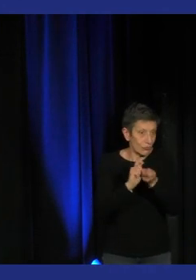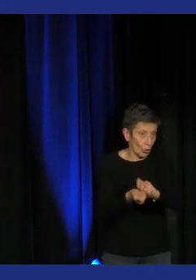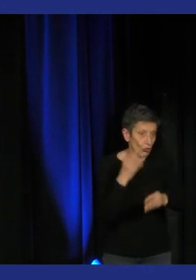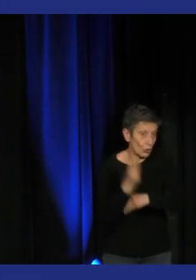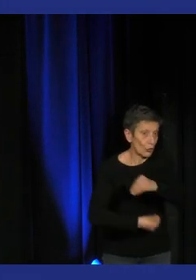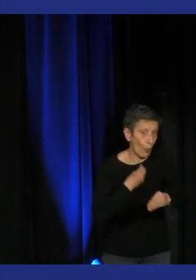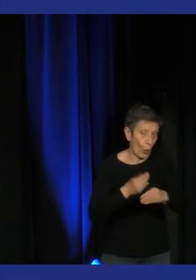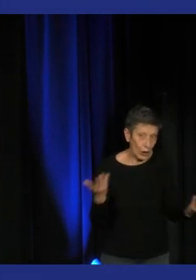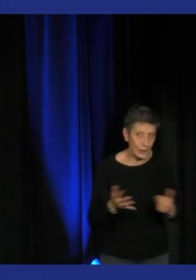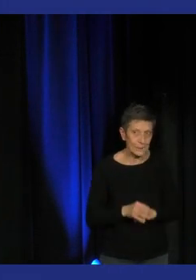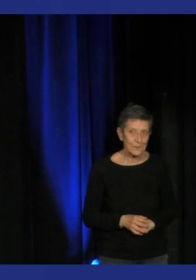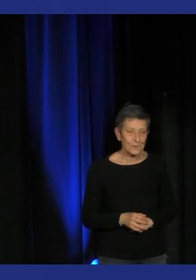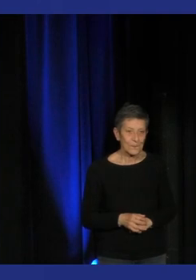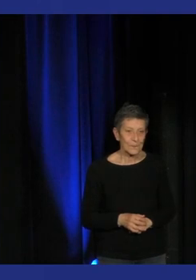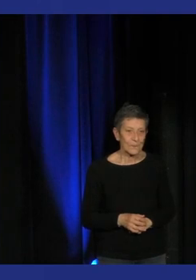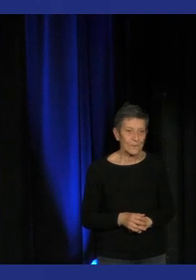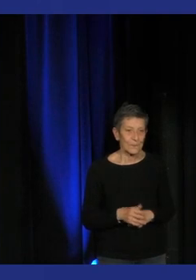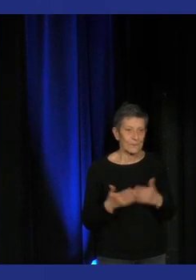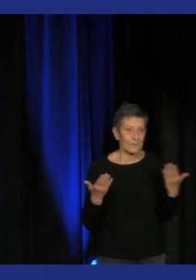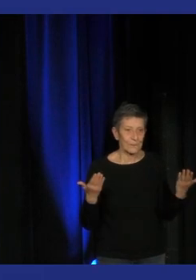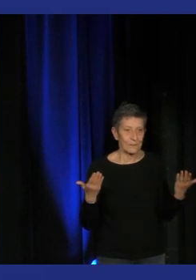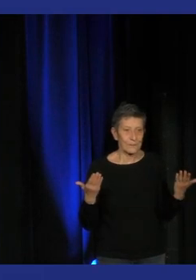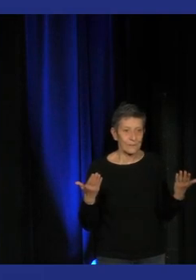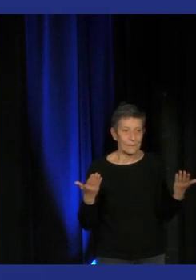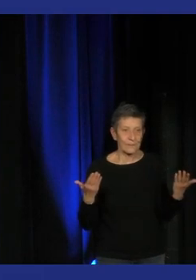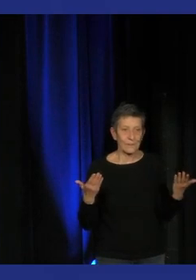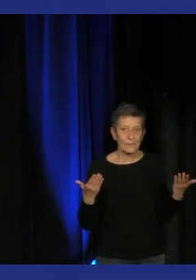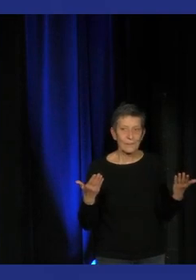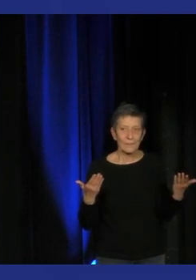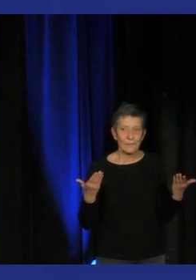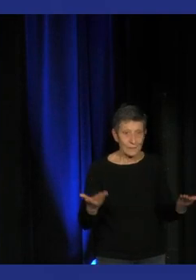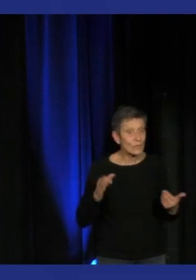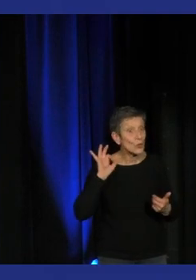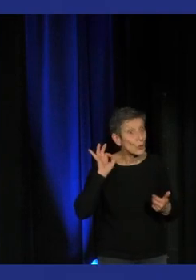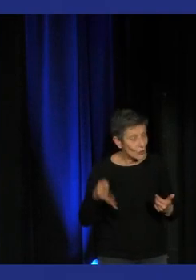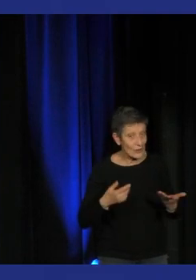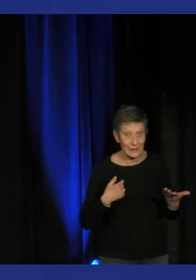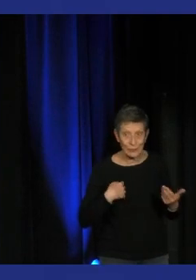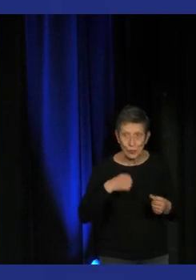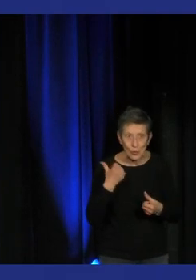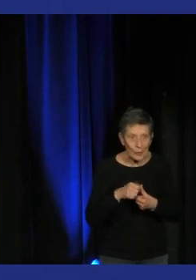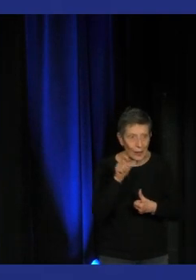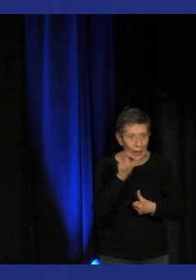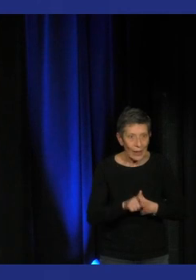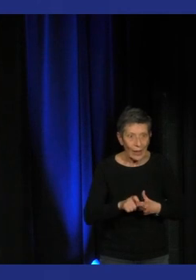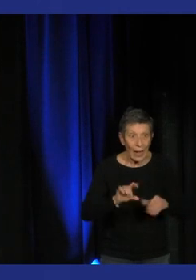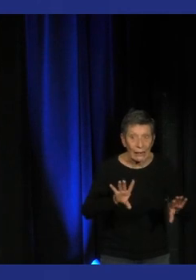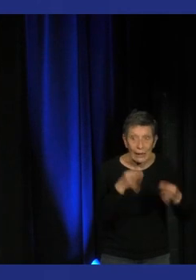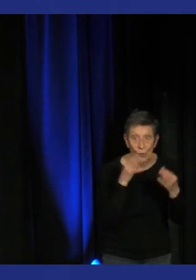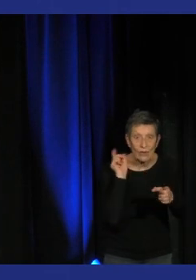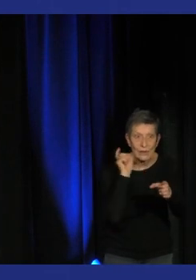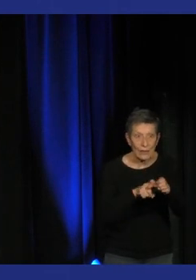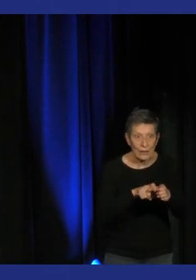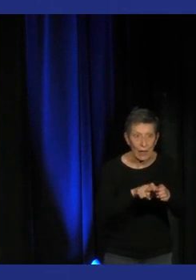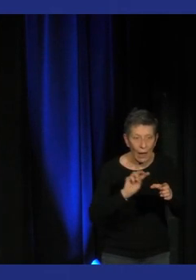ouais, vraiment, j'ai eu l'impression de relire ces histoires de vie de syndicalistes qui pouvaient enfin